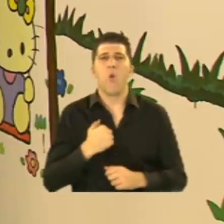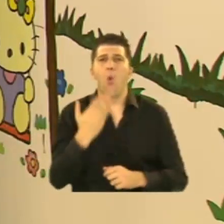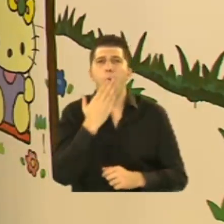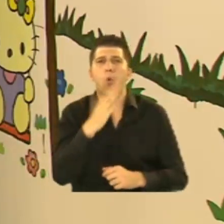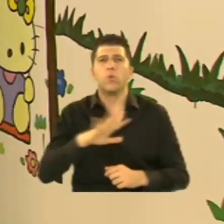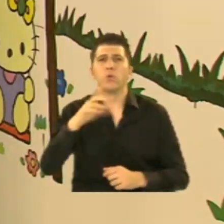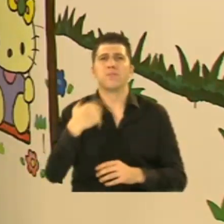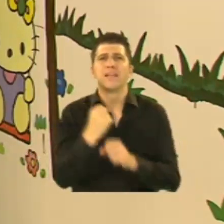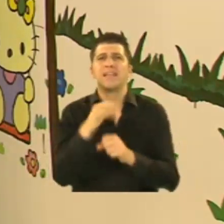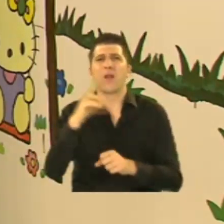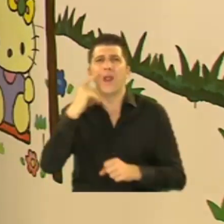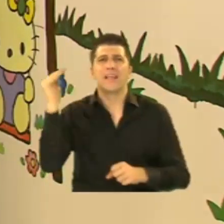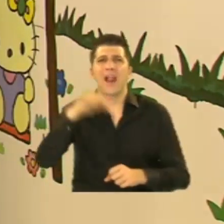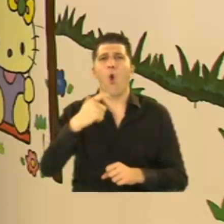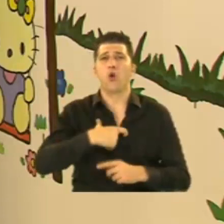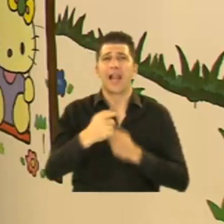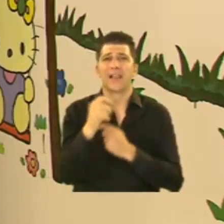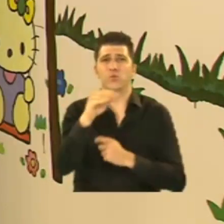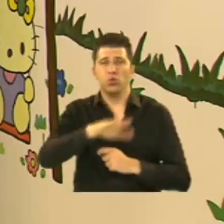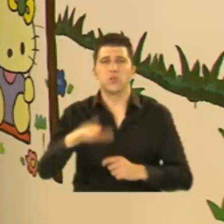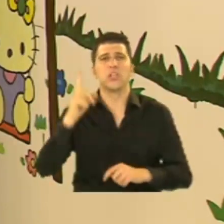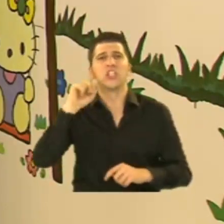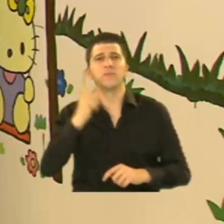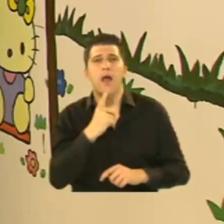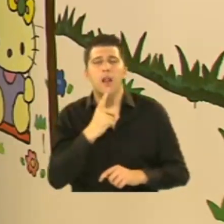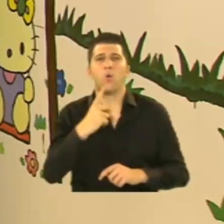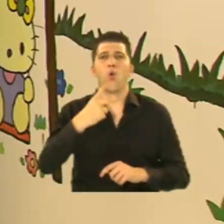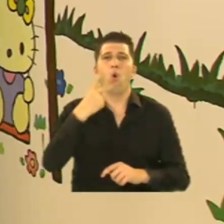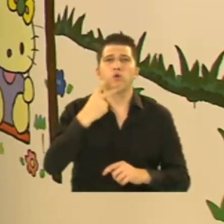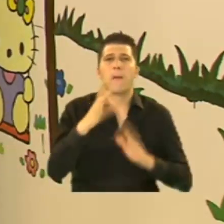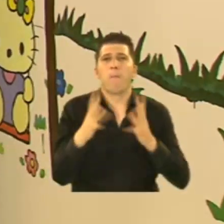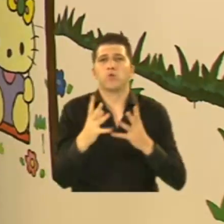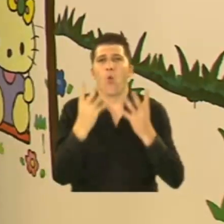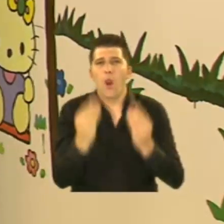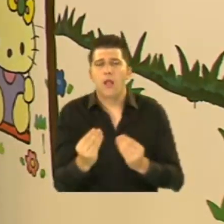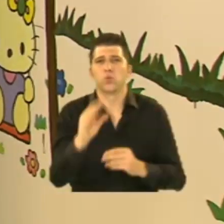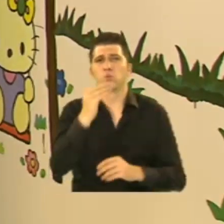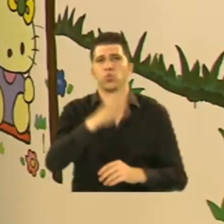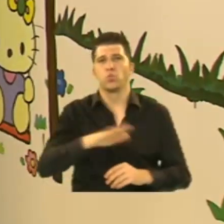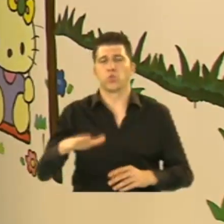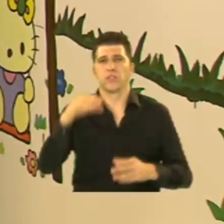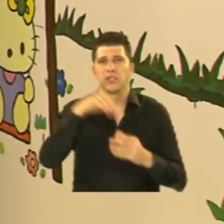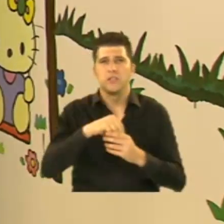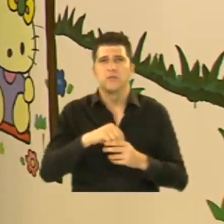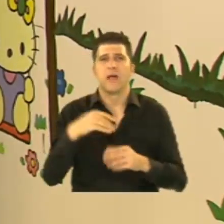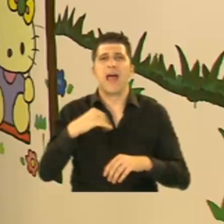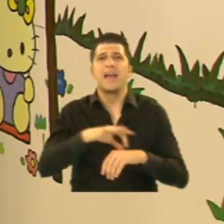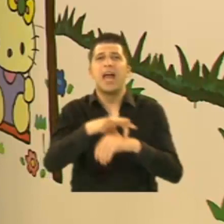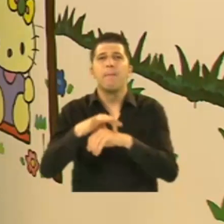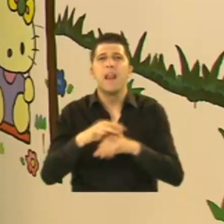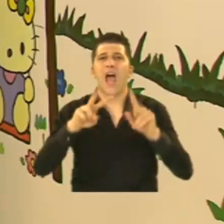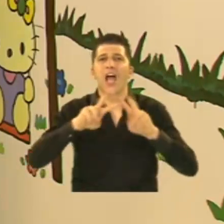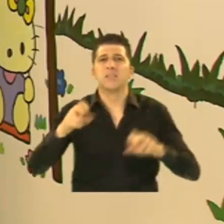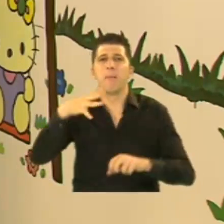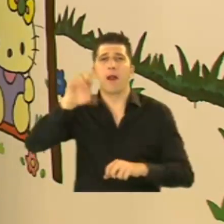genelde gelen özel eğitim gerektiren çocuklar işitme engelli ve konuşma bozukluğu olan Rehberlik